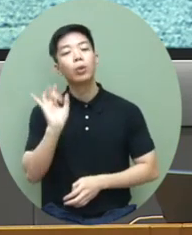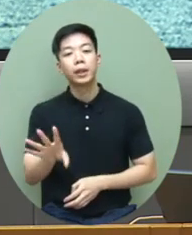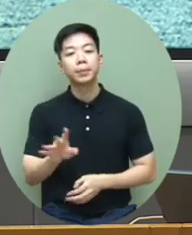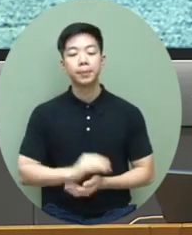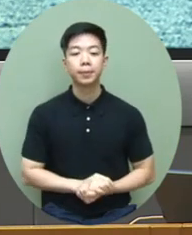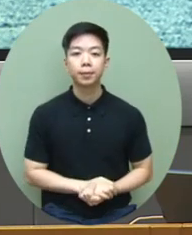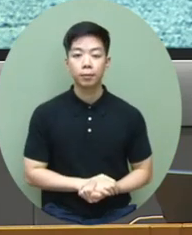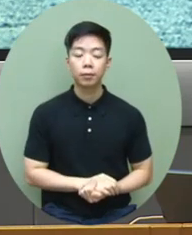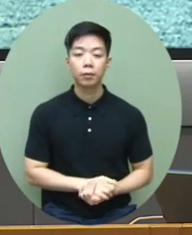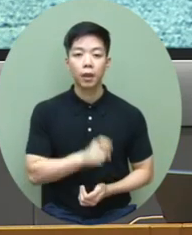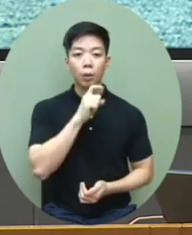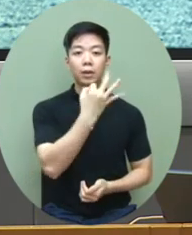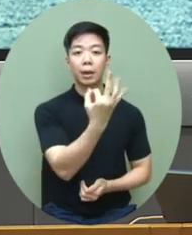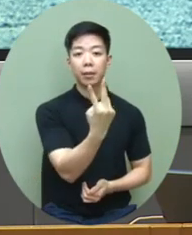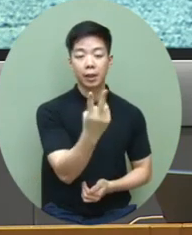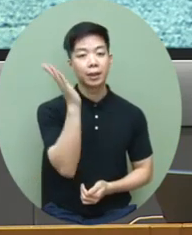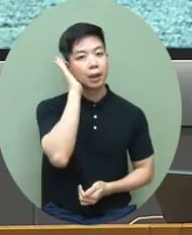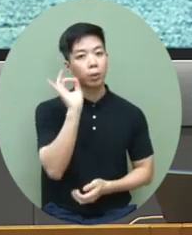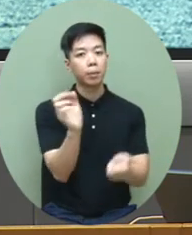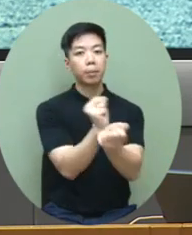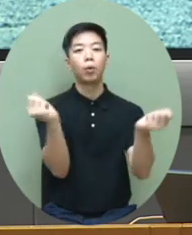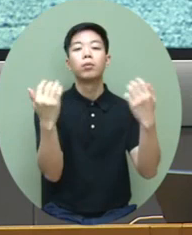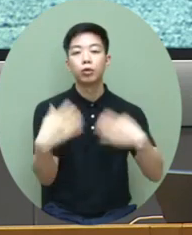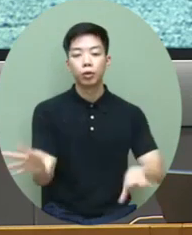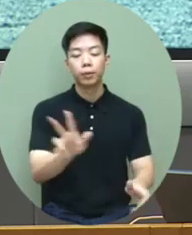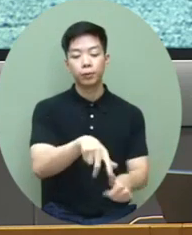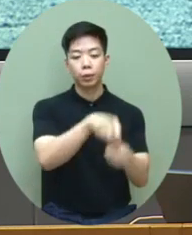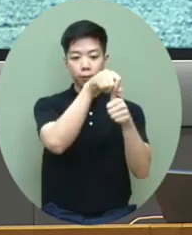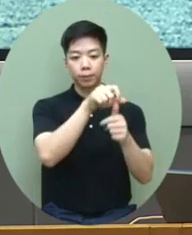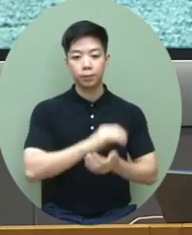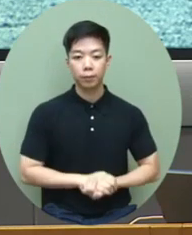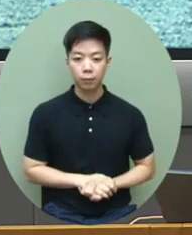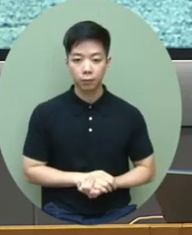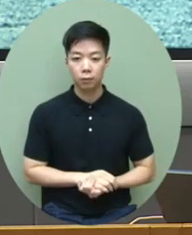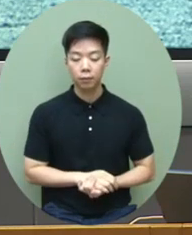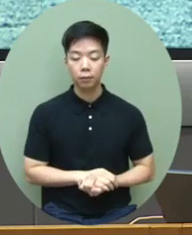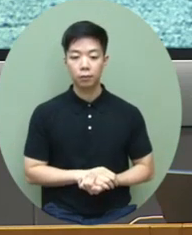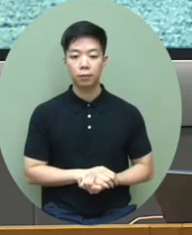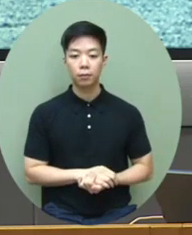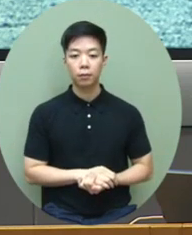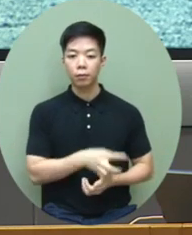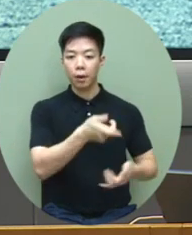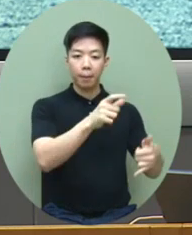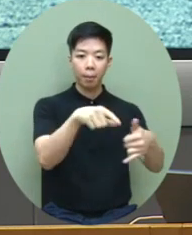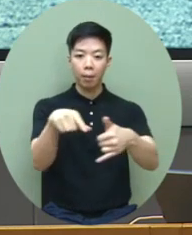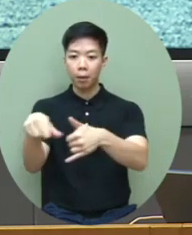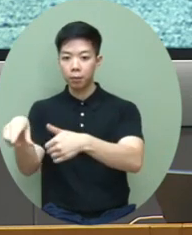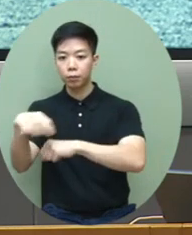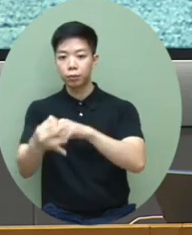案，另外32宗就係離開咗檢疫酒店嘅個案。咁呢啲地方呢啲個案咧，就嚟自